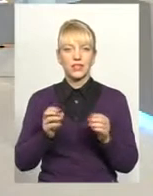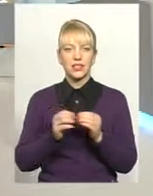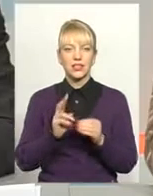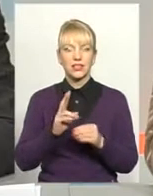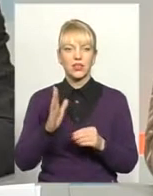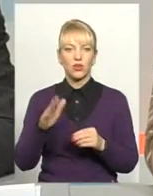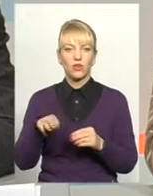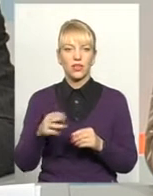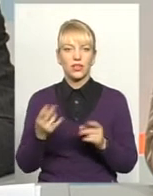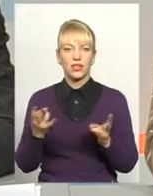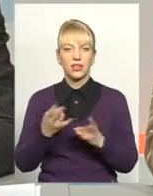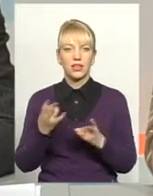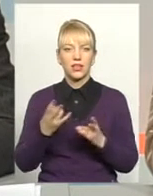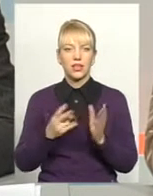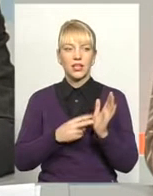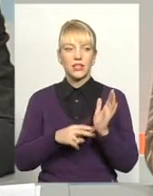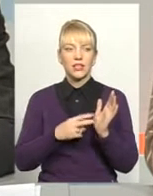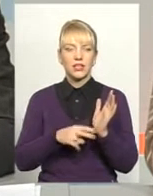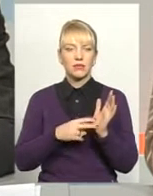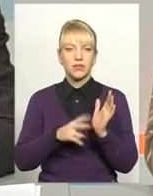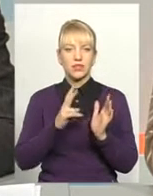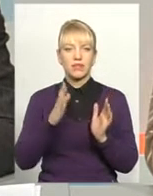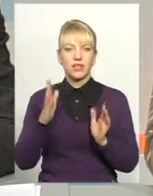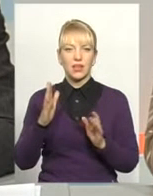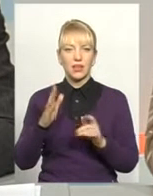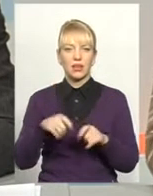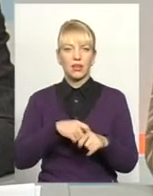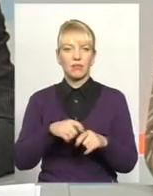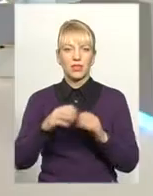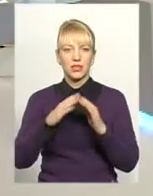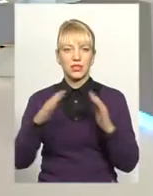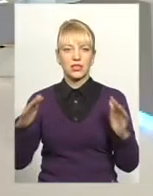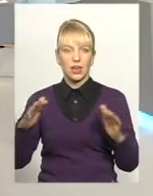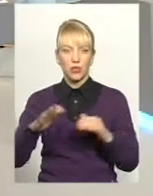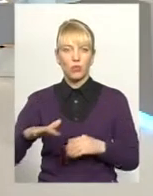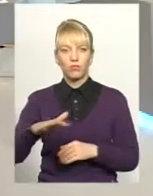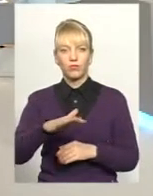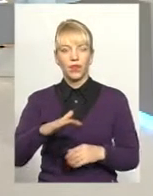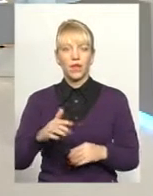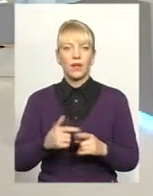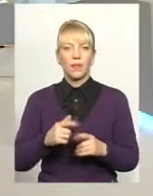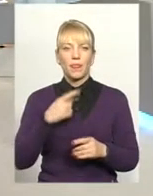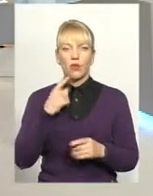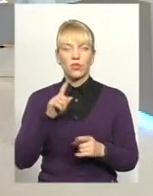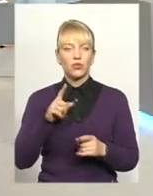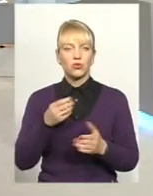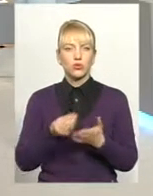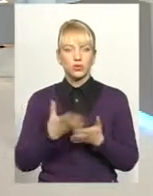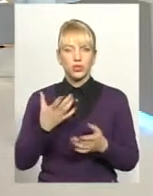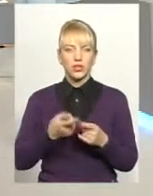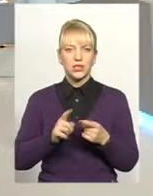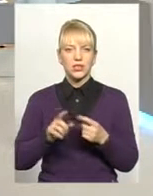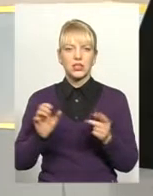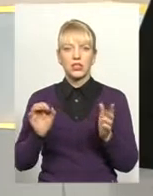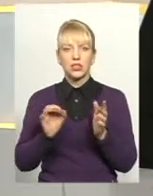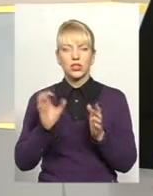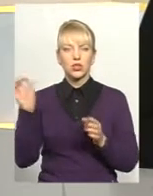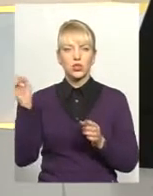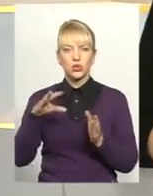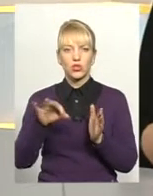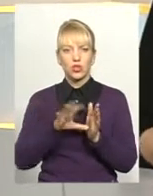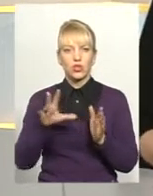десь даху 70 метрів квадратних. Щоб ну, взагалі вважається, що дуже дорогі ці сонячні станції,